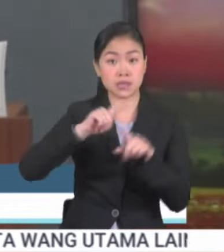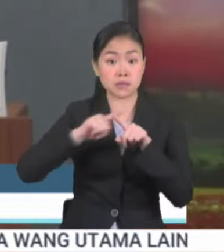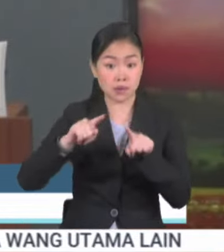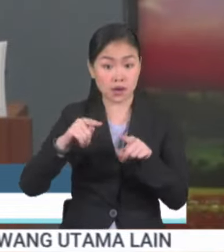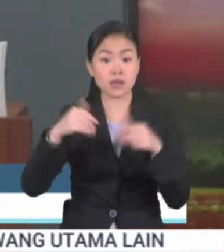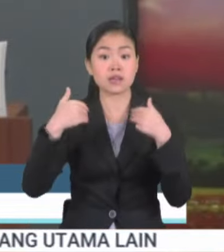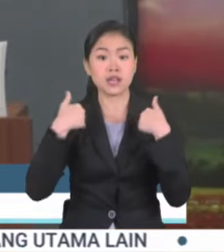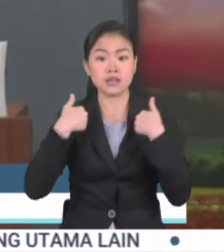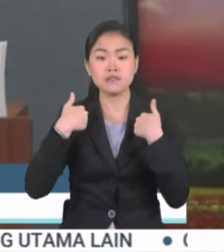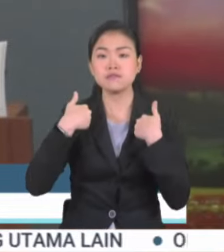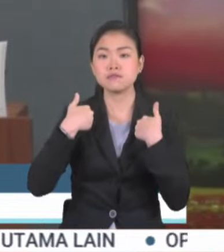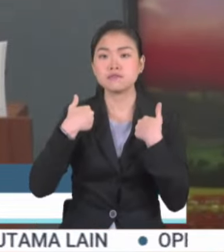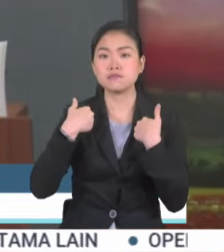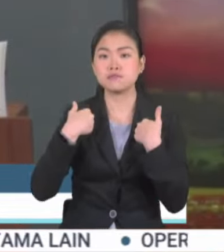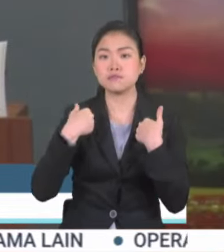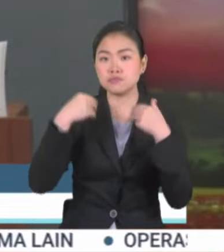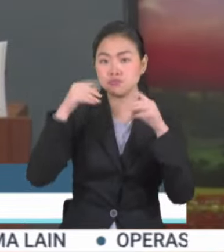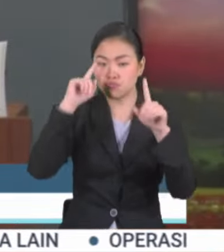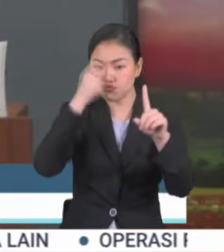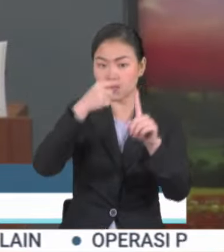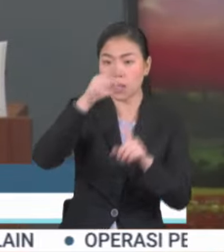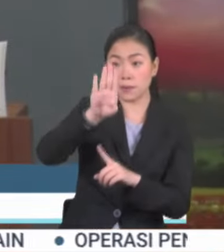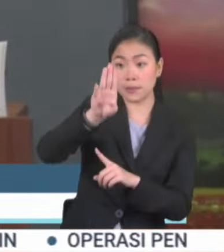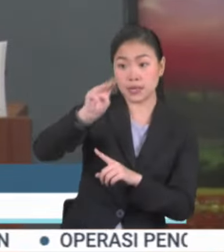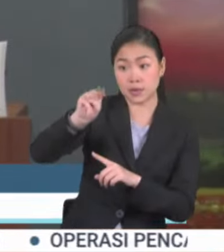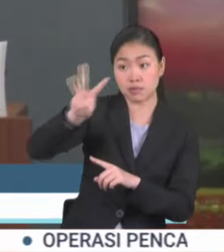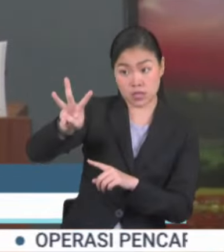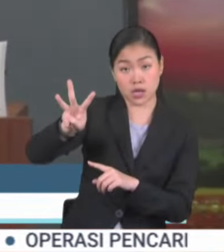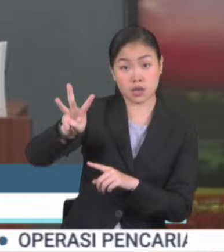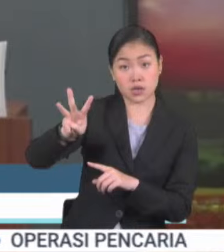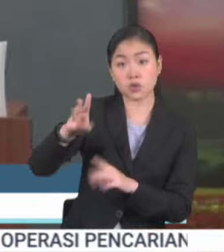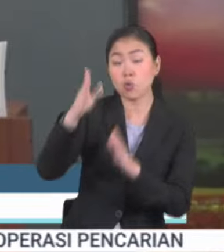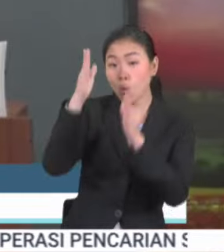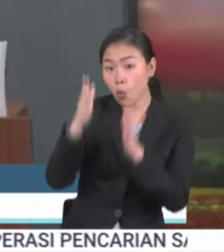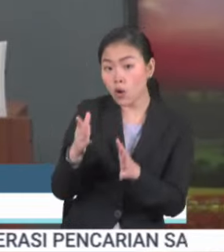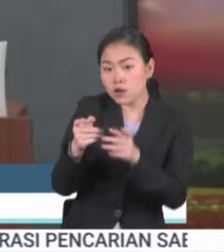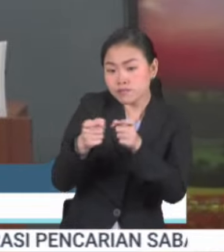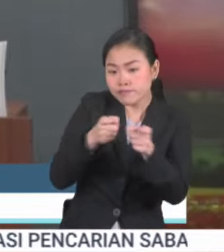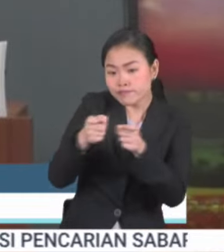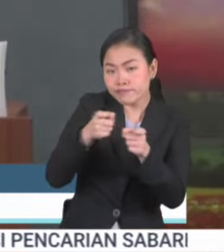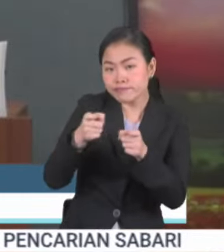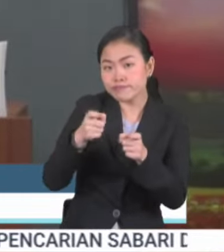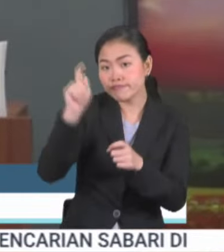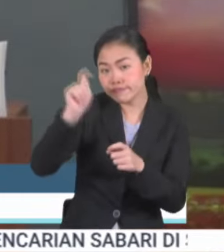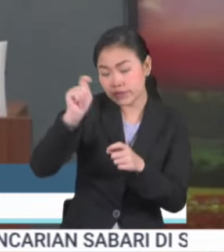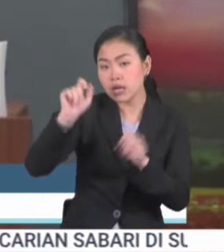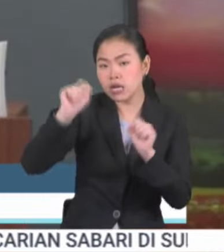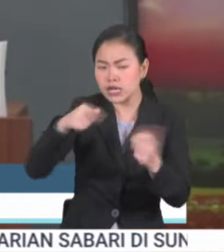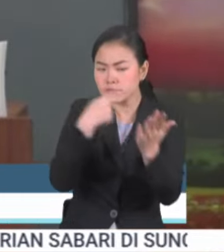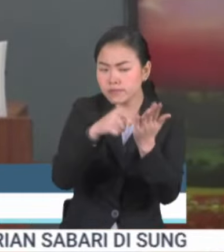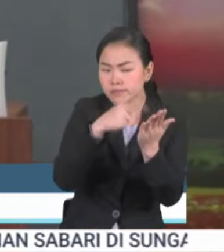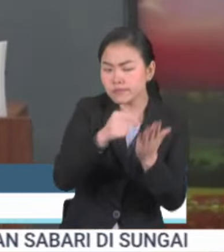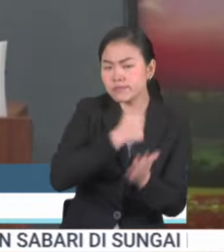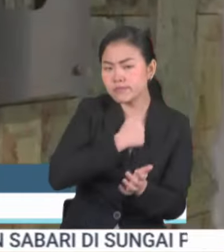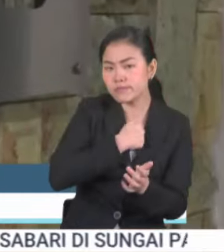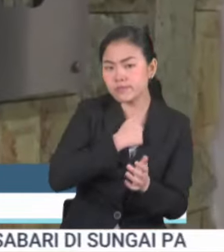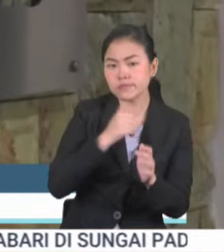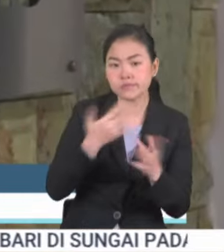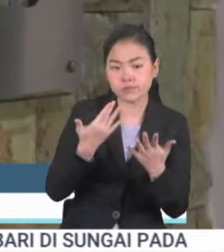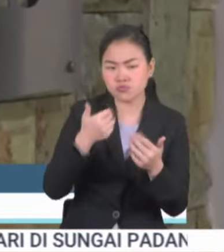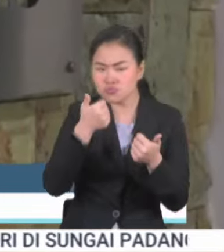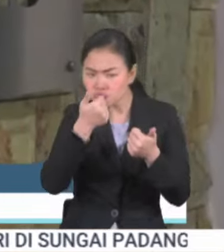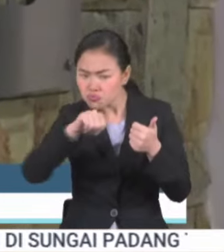adanya kriteria BMW, pengusaha tandas sendiri boleh menyemak sendiri kriteria-kriteria